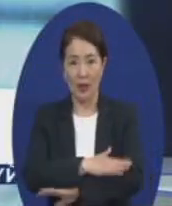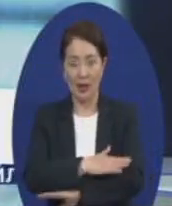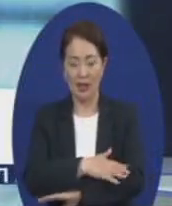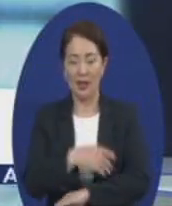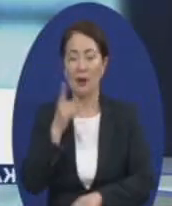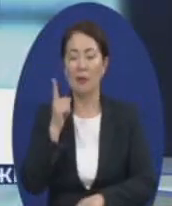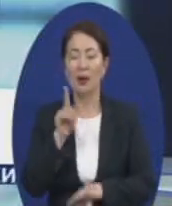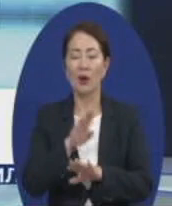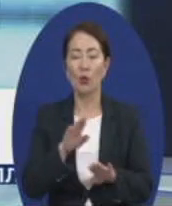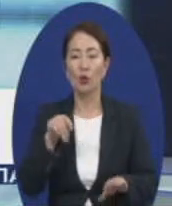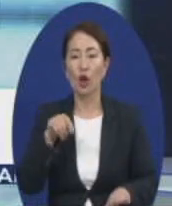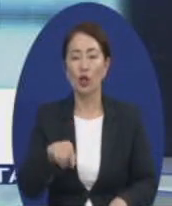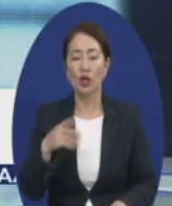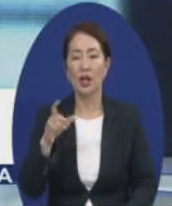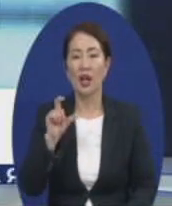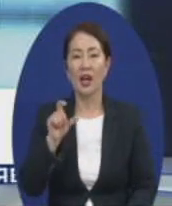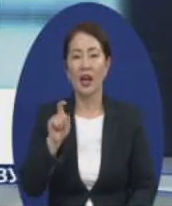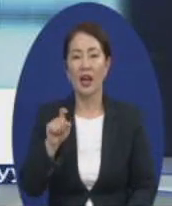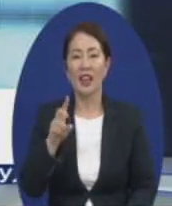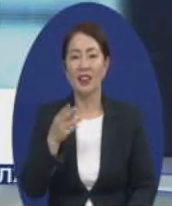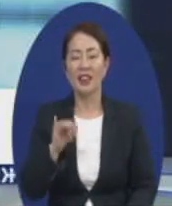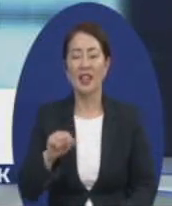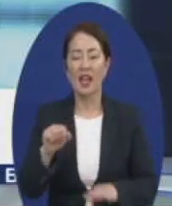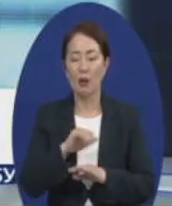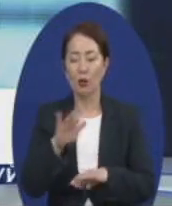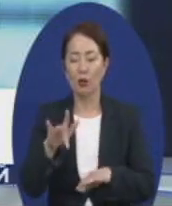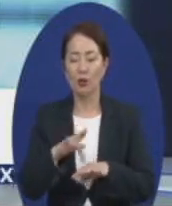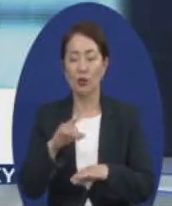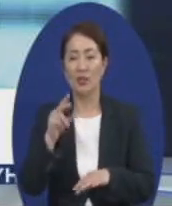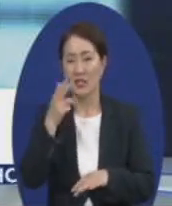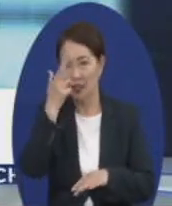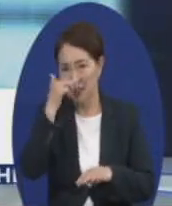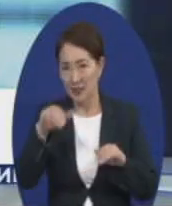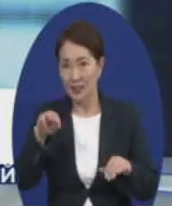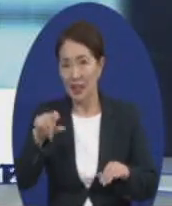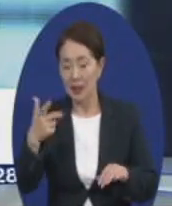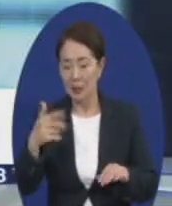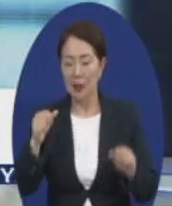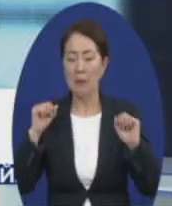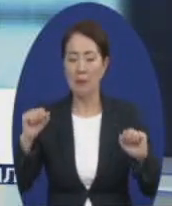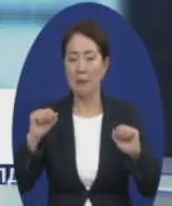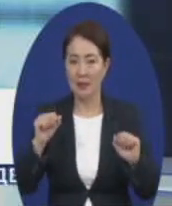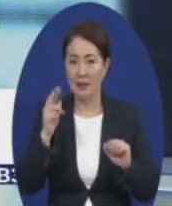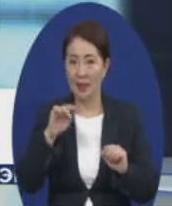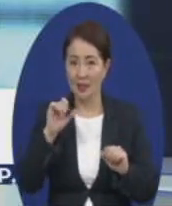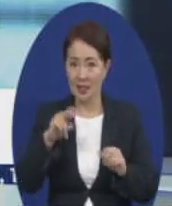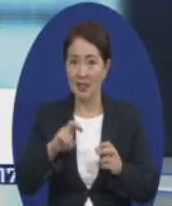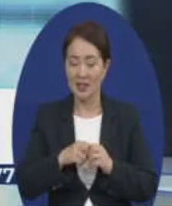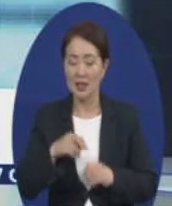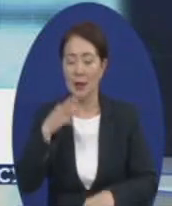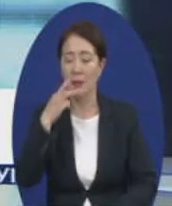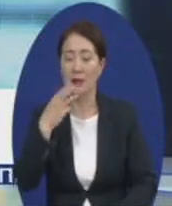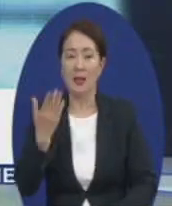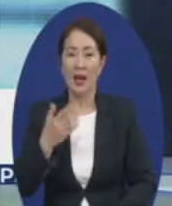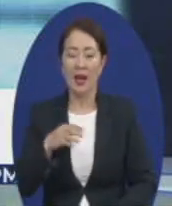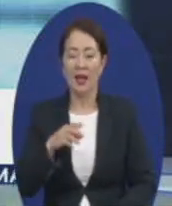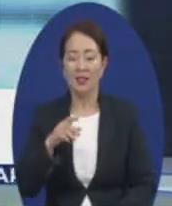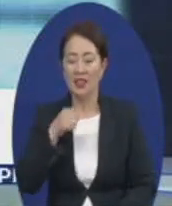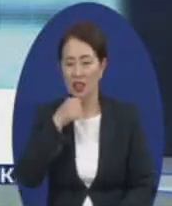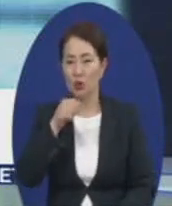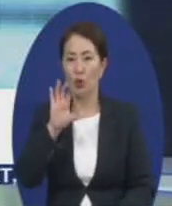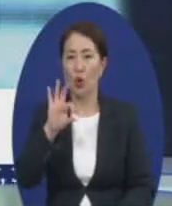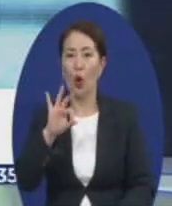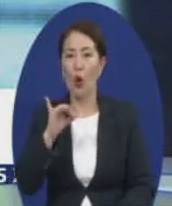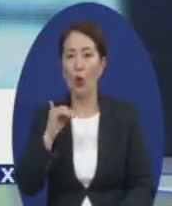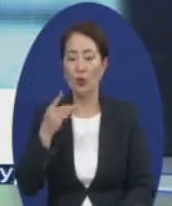ангийн 1000 хүүхэд өнөөдөр Хинтээ аймгийн төв Шингэсийн талбайд Библиадрийн суур дасгал хийлээ. За мэдээллийг Хинтээ аймгаас манаас сэтгүүлч